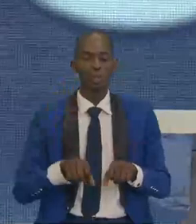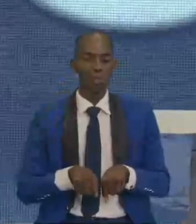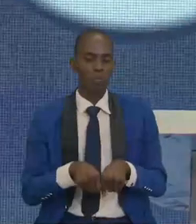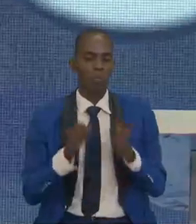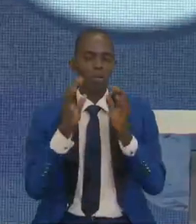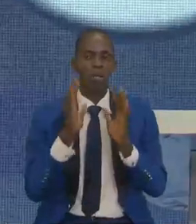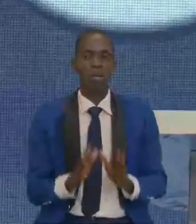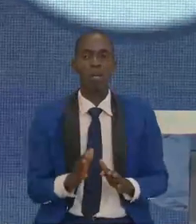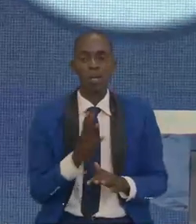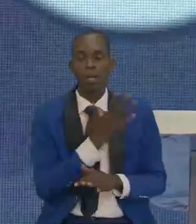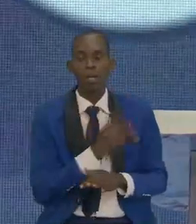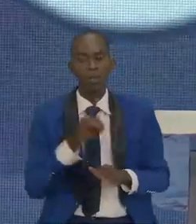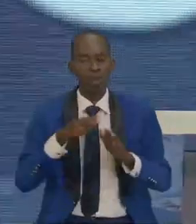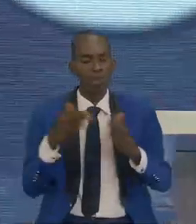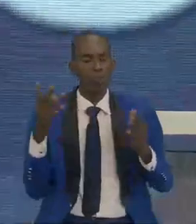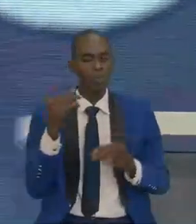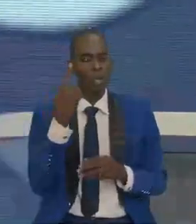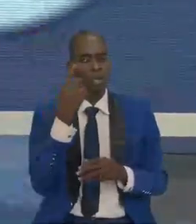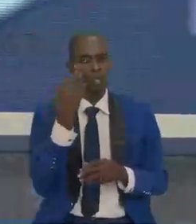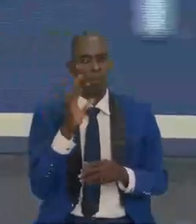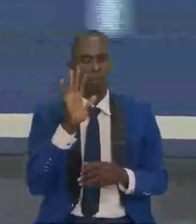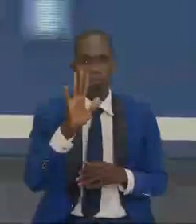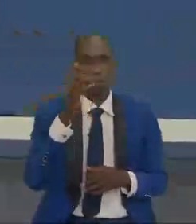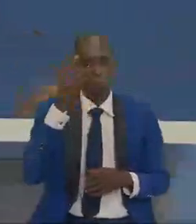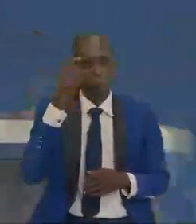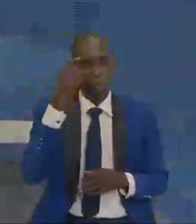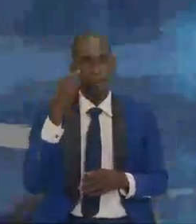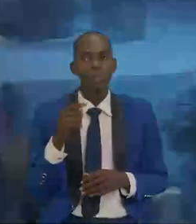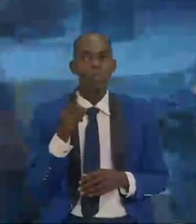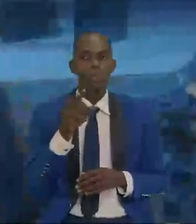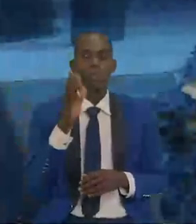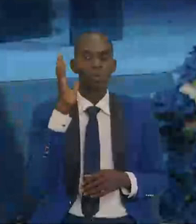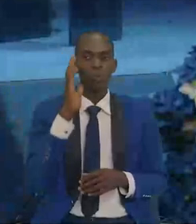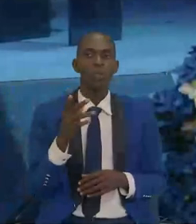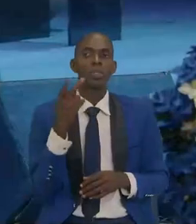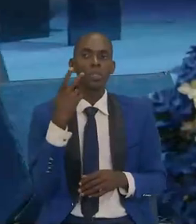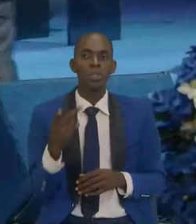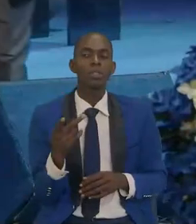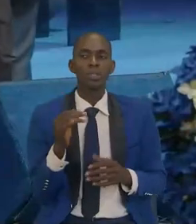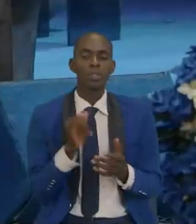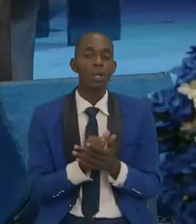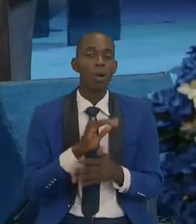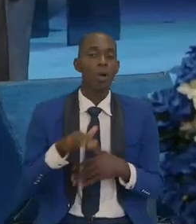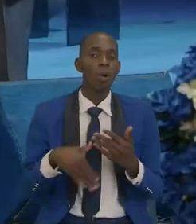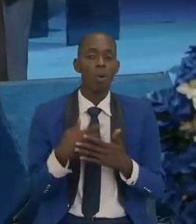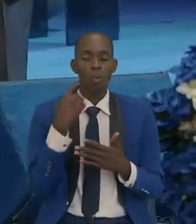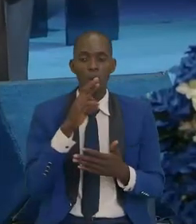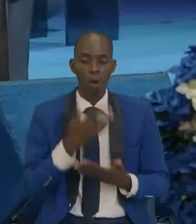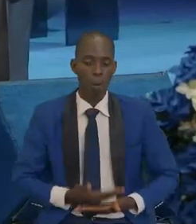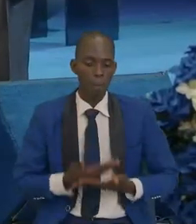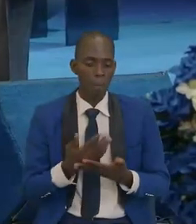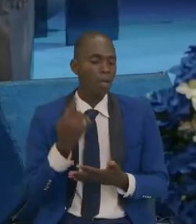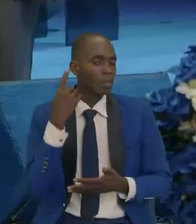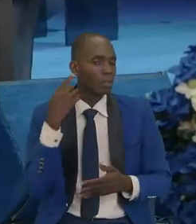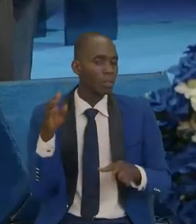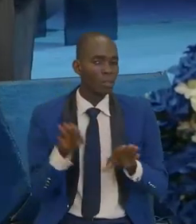vois, celui qui brise les jougs. Et tu ouvres les yeux de ton esprit.